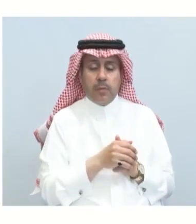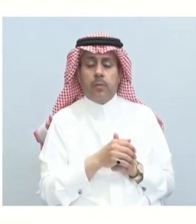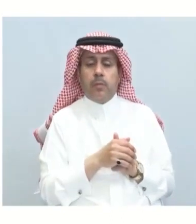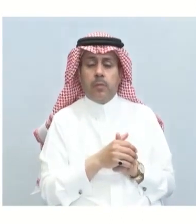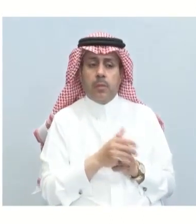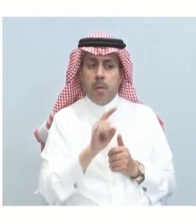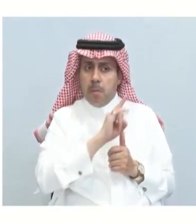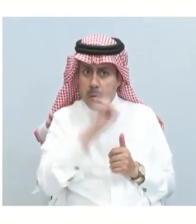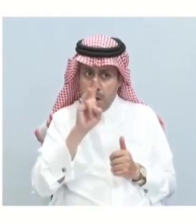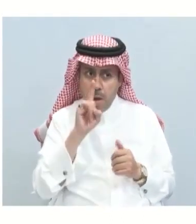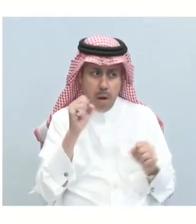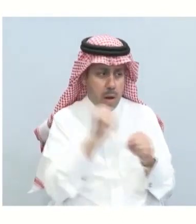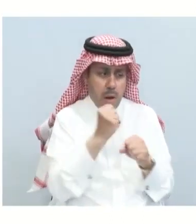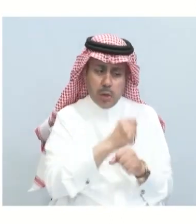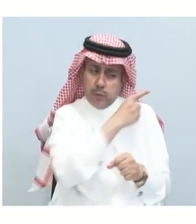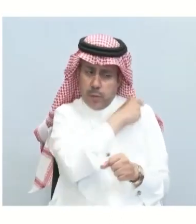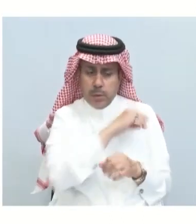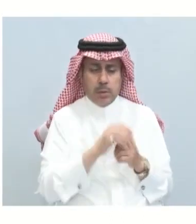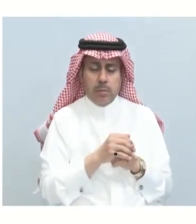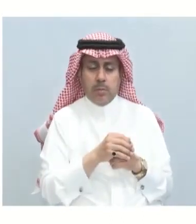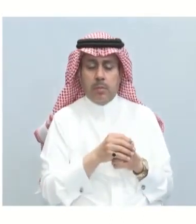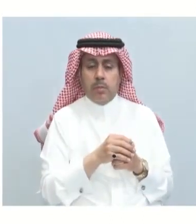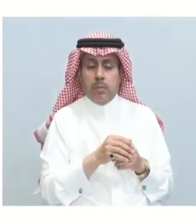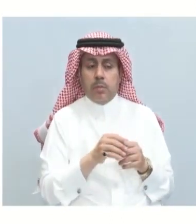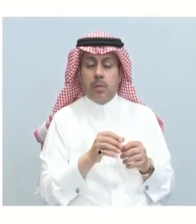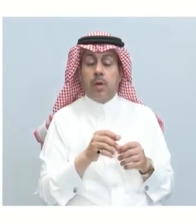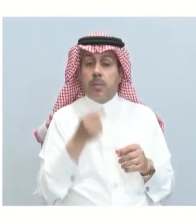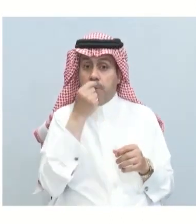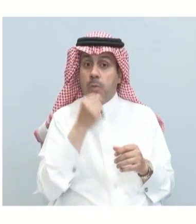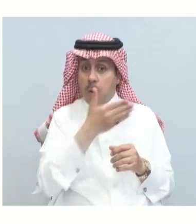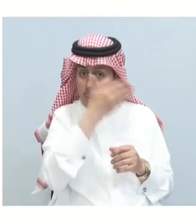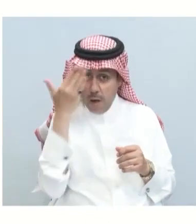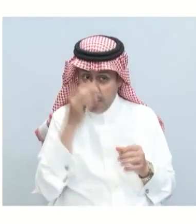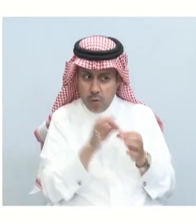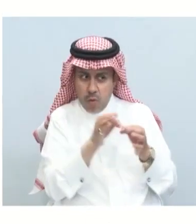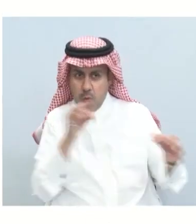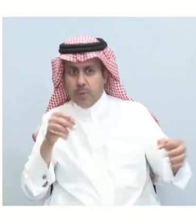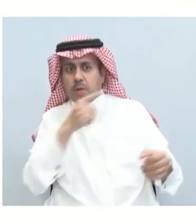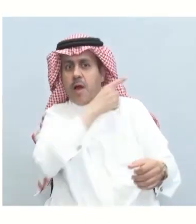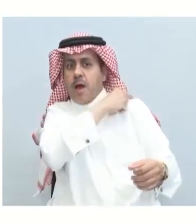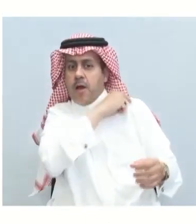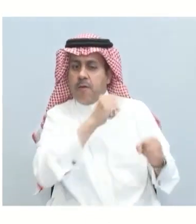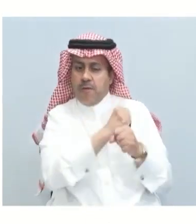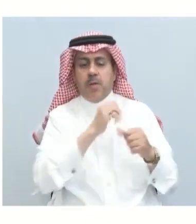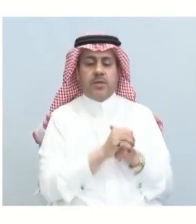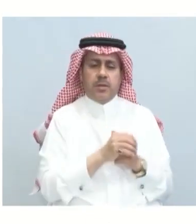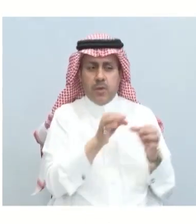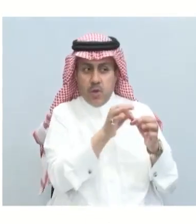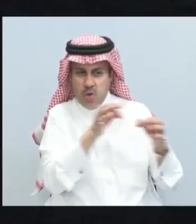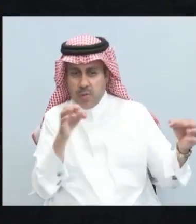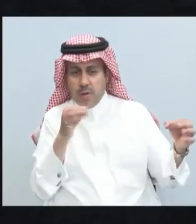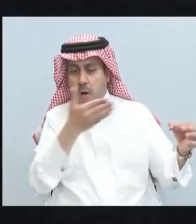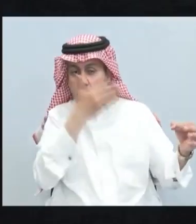بالله لا تخالف ما انت حامل مني هذا مهم جدا المعاصي ابس عن المعاصي